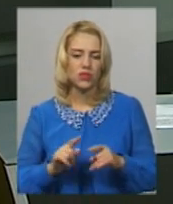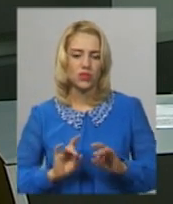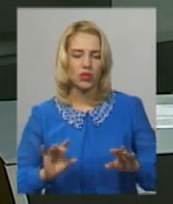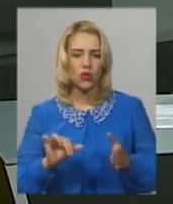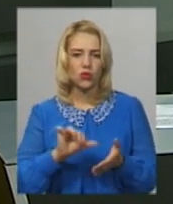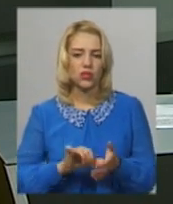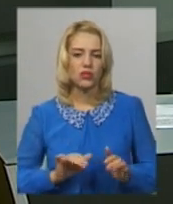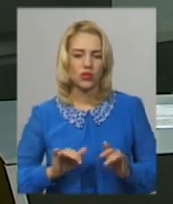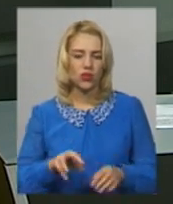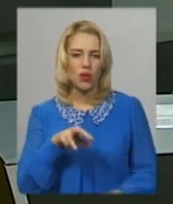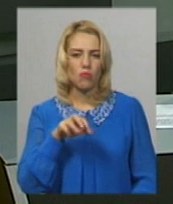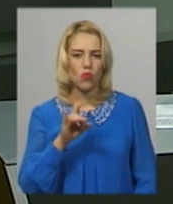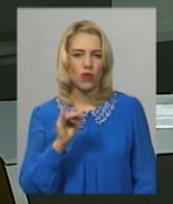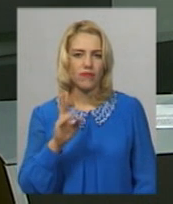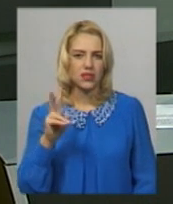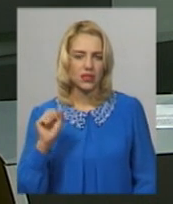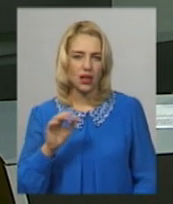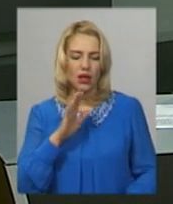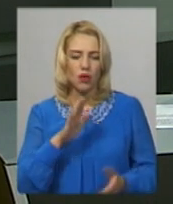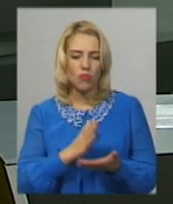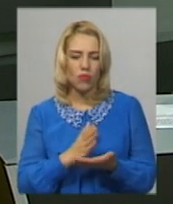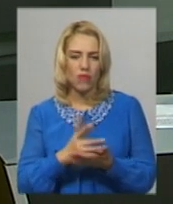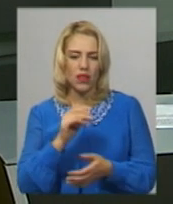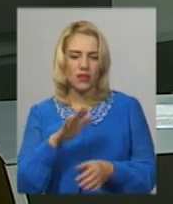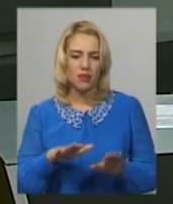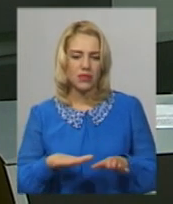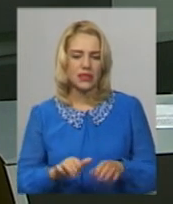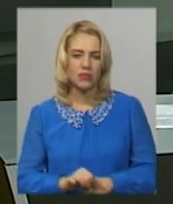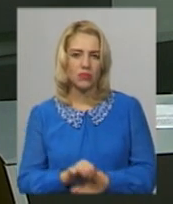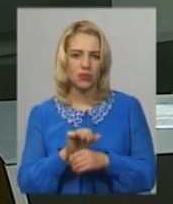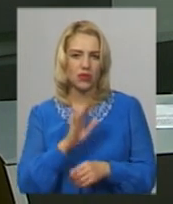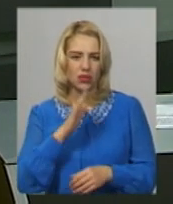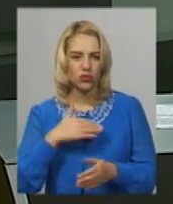учасниця акції Марія Муравська. Побувала на місці мітингу Анастасія Збродова.